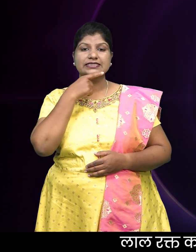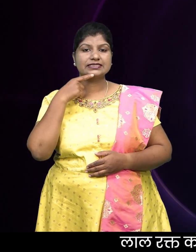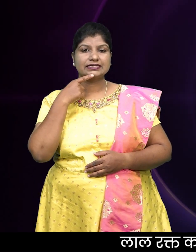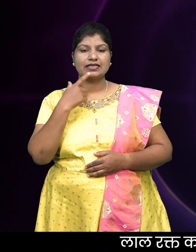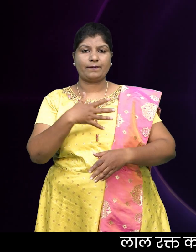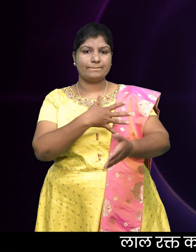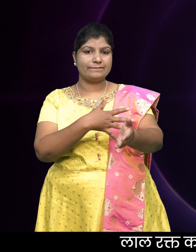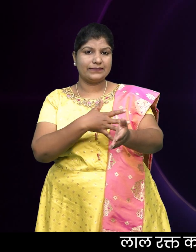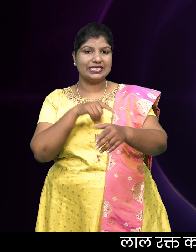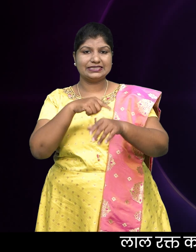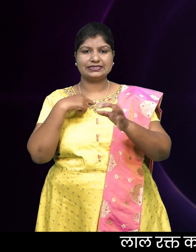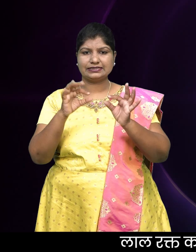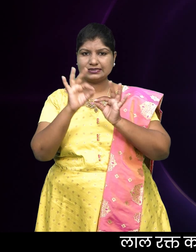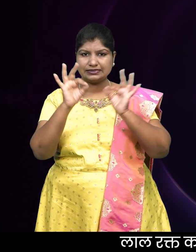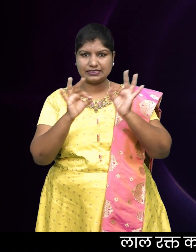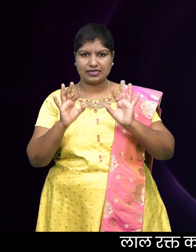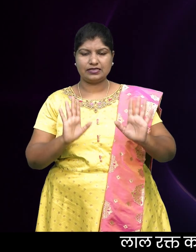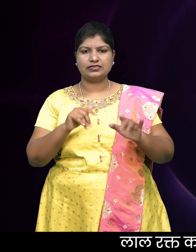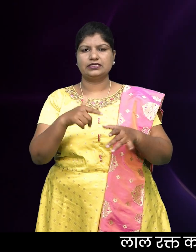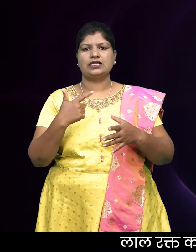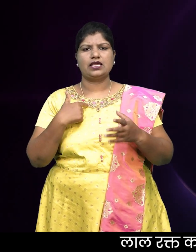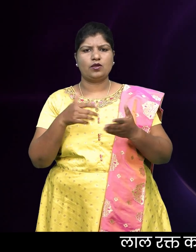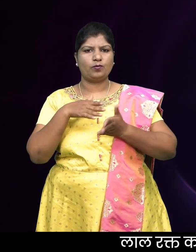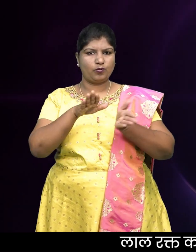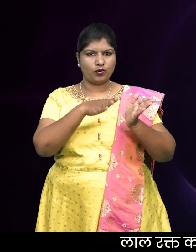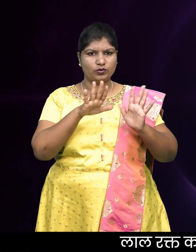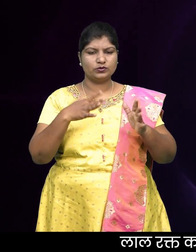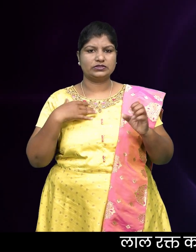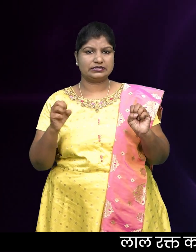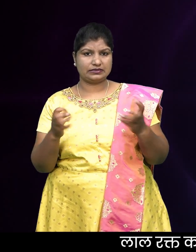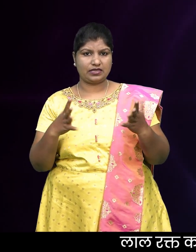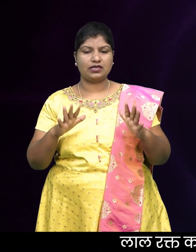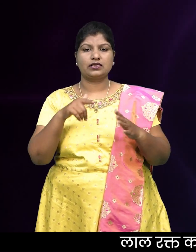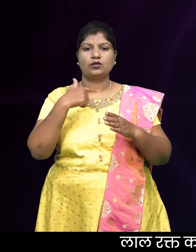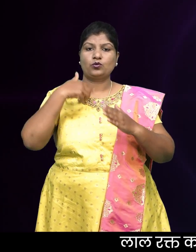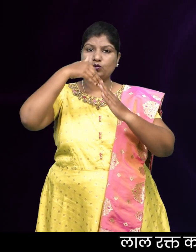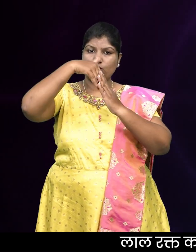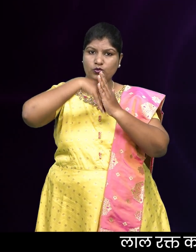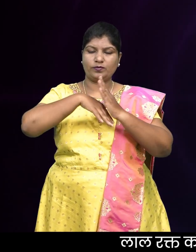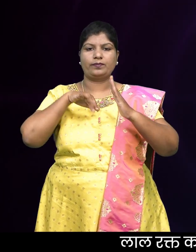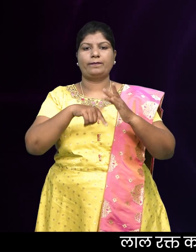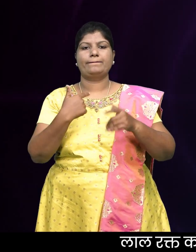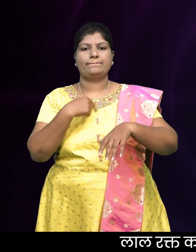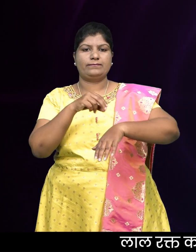4. लाल रक्त कोशिकाएं हड्डी के मज्जा में उत्पन्न होती है।